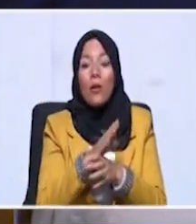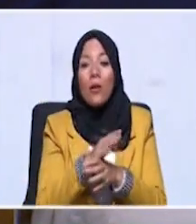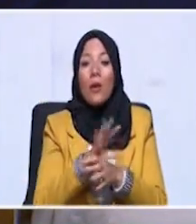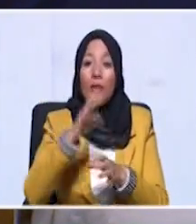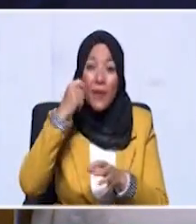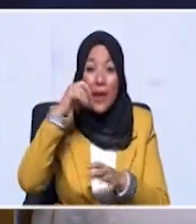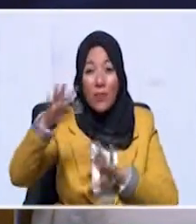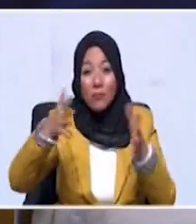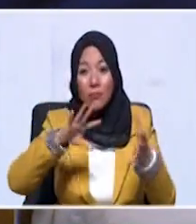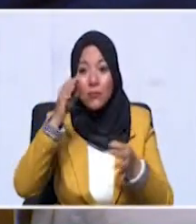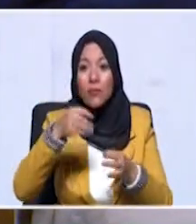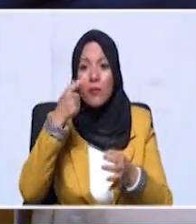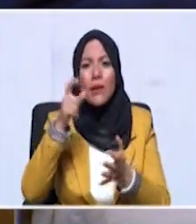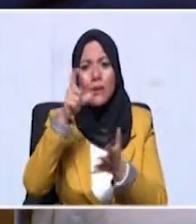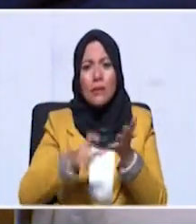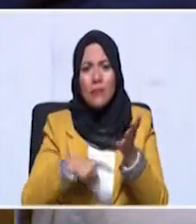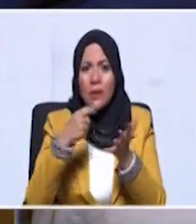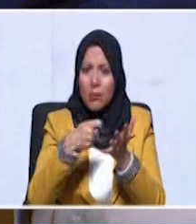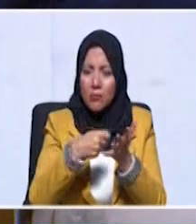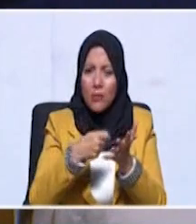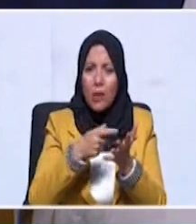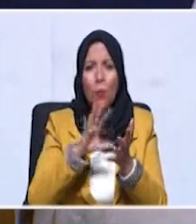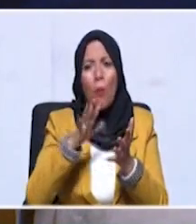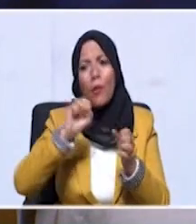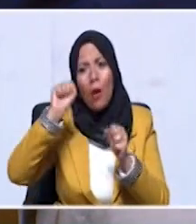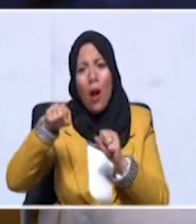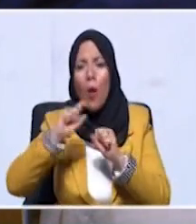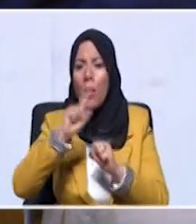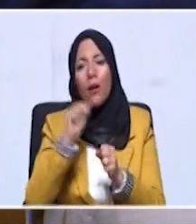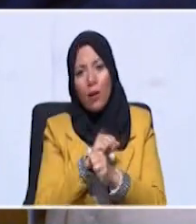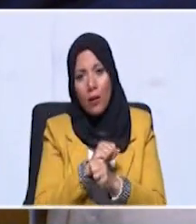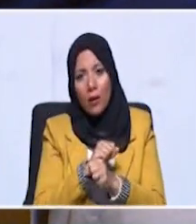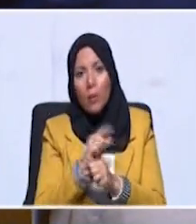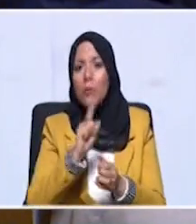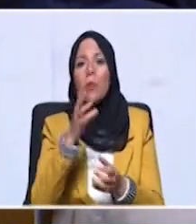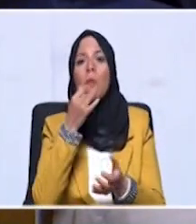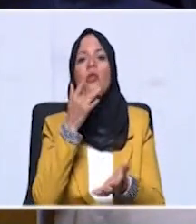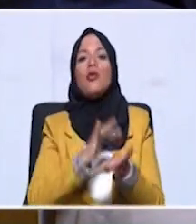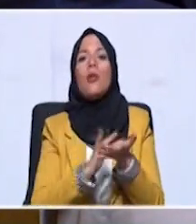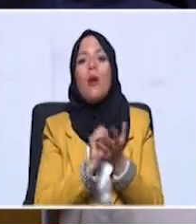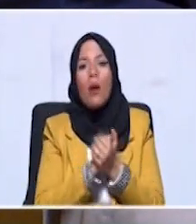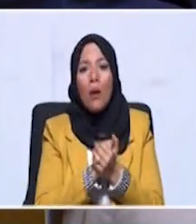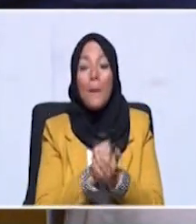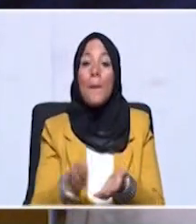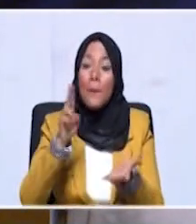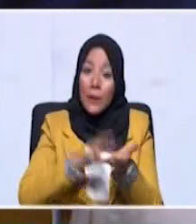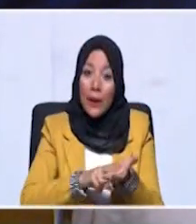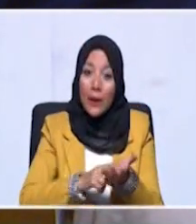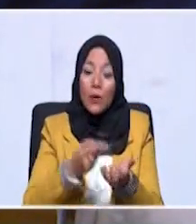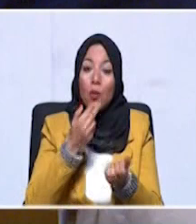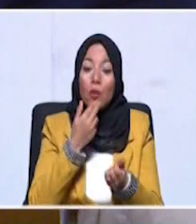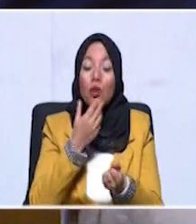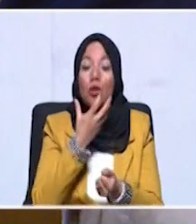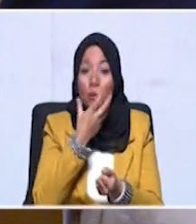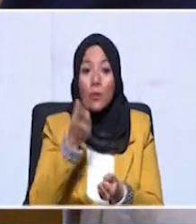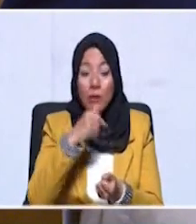قال ان الحديث ده منسوخ زي الامام الطحاوي كده قالوا الحديث ده نسخ خلاص لم يعد موجودا وبعضهم وهو منهم سيدنا الامام الشافعي رضي